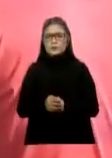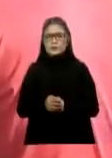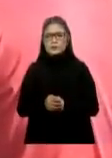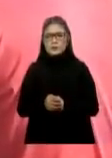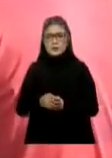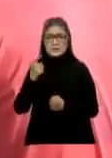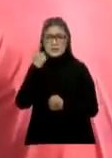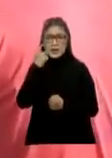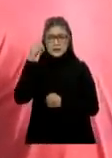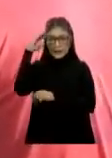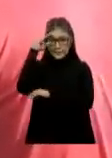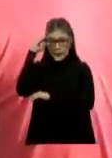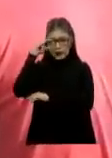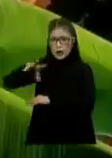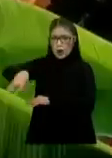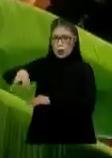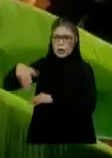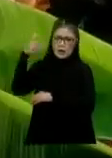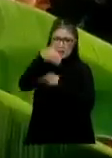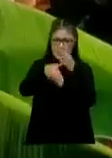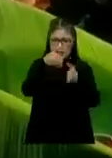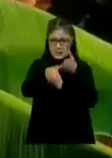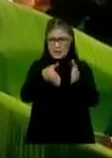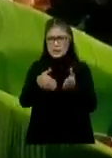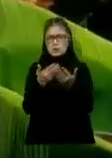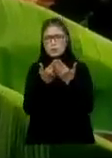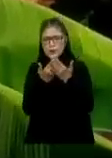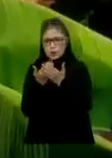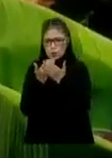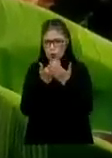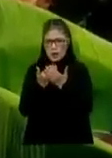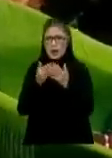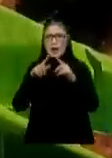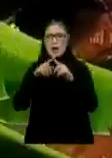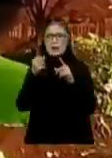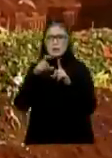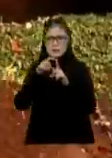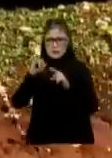Selasa pagi, sejumlah kerabat berdatangan ke lokasi pemakaman untuk mendoakan almarhum Ardi Nur Cahyanto.